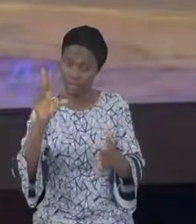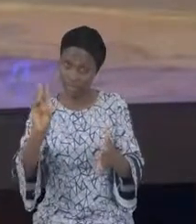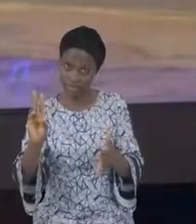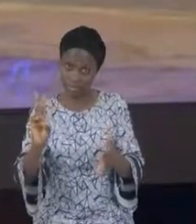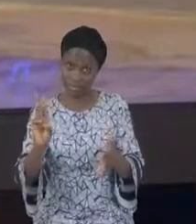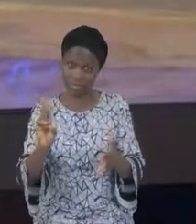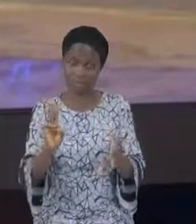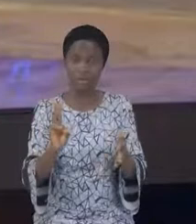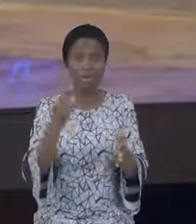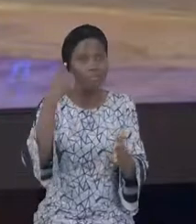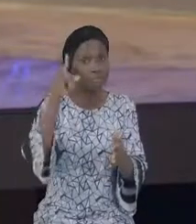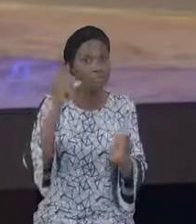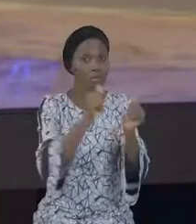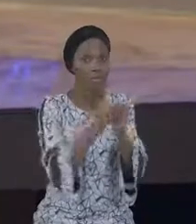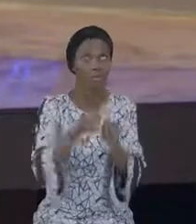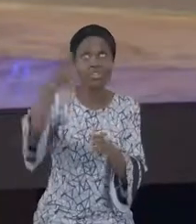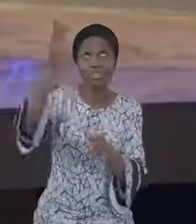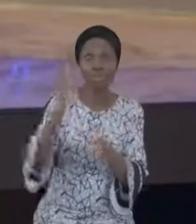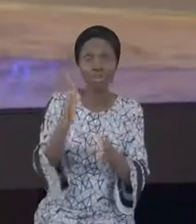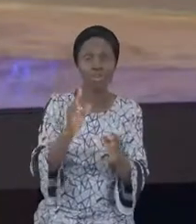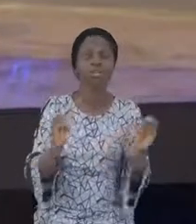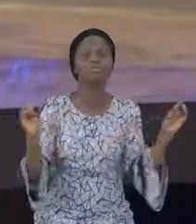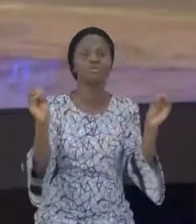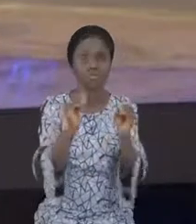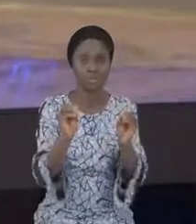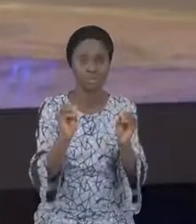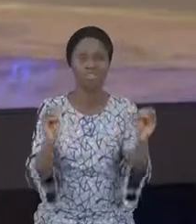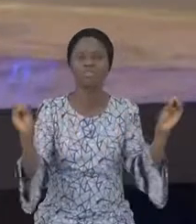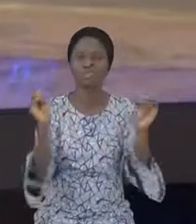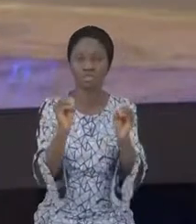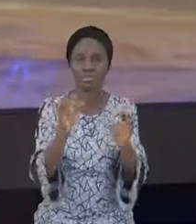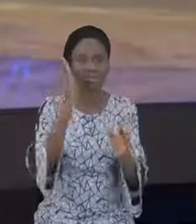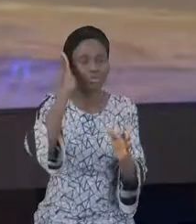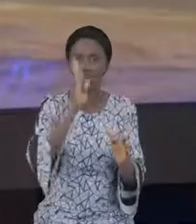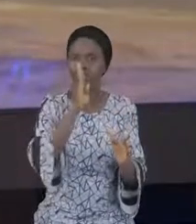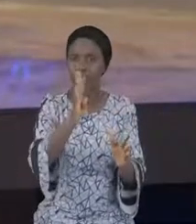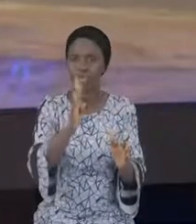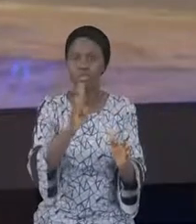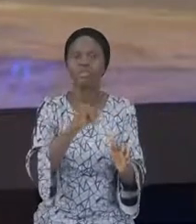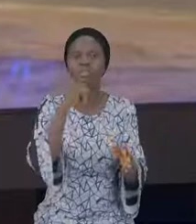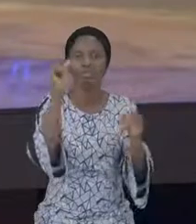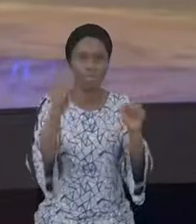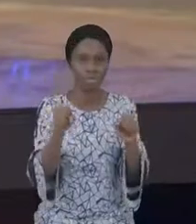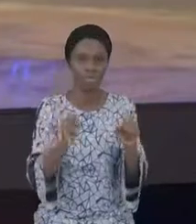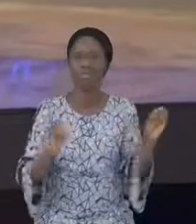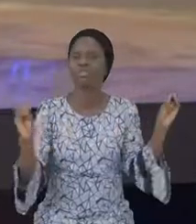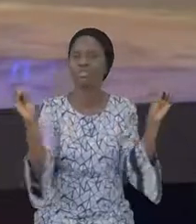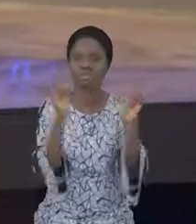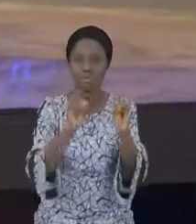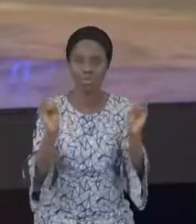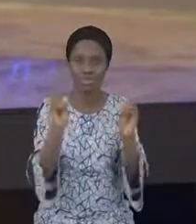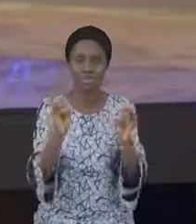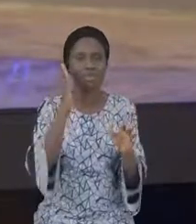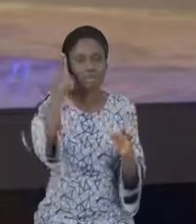God, nothing rien shall be n'est impossible, impossible à Dieu. Nothing rien shall be